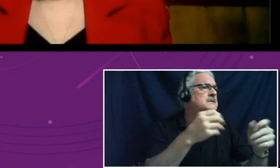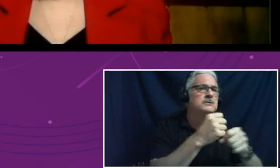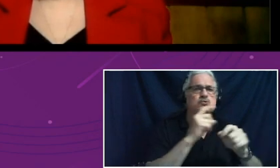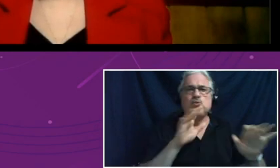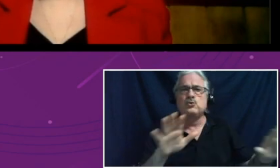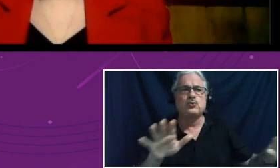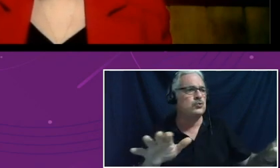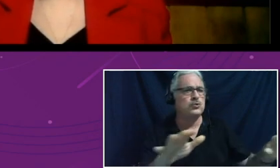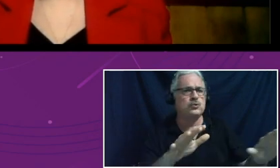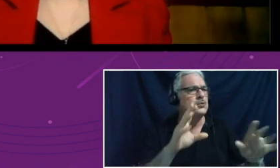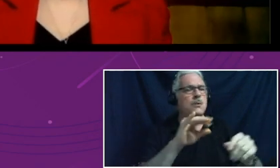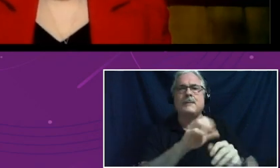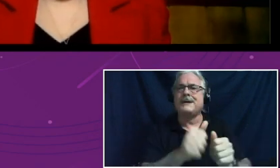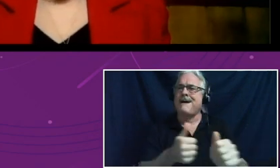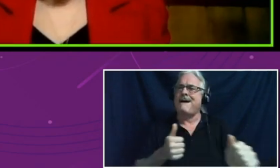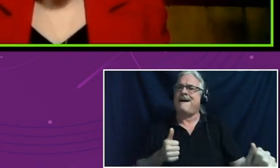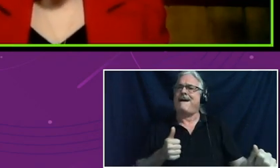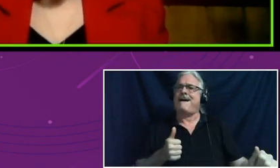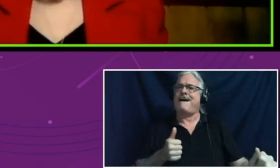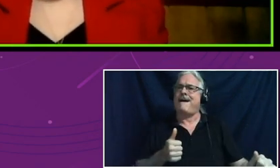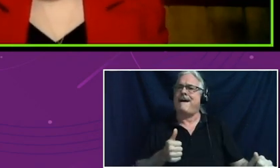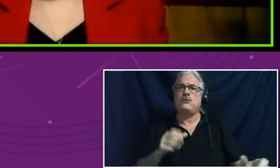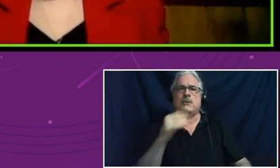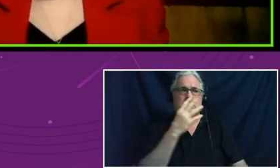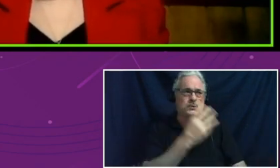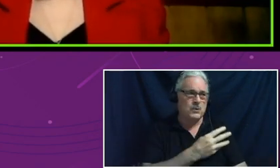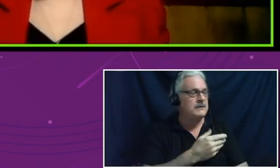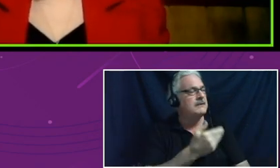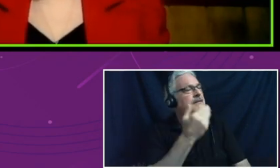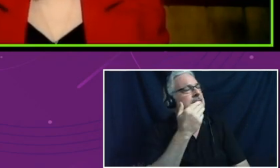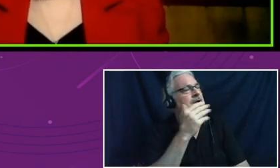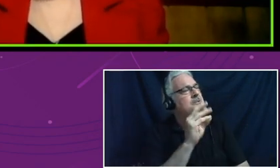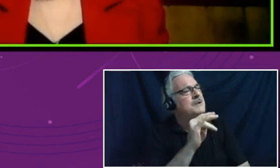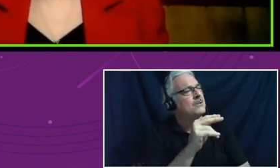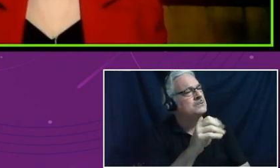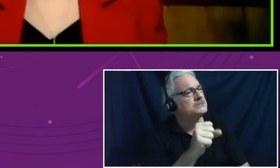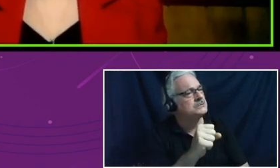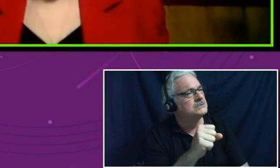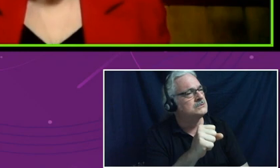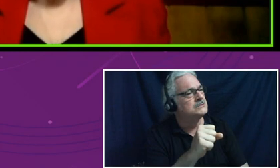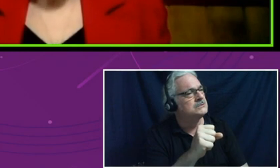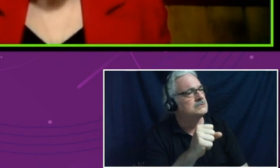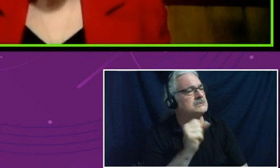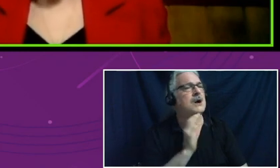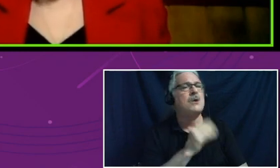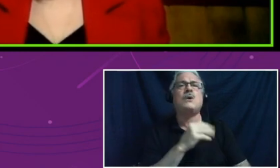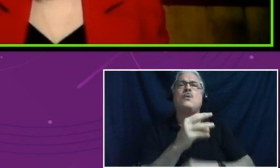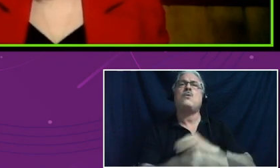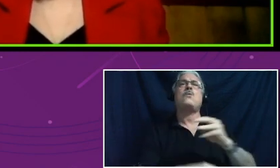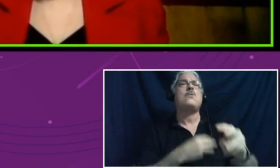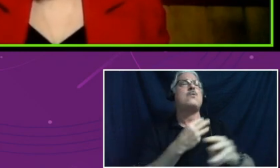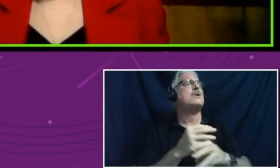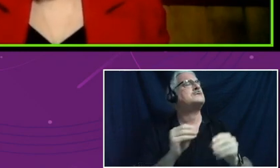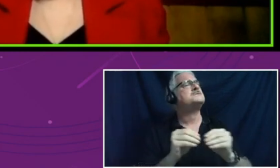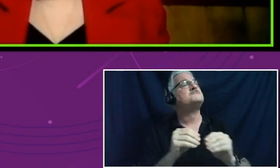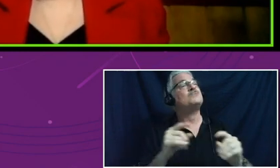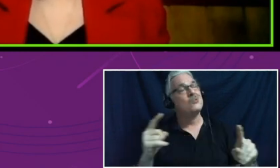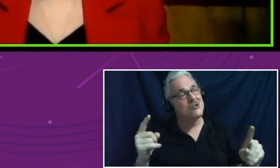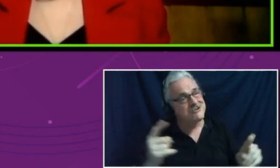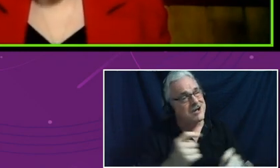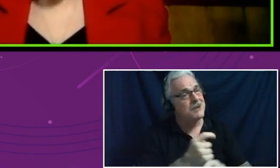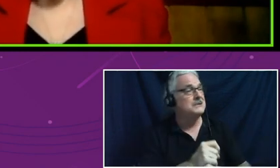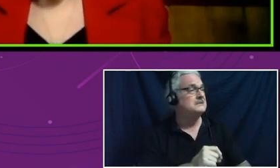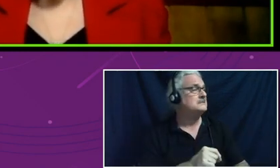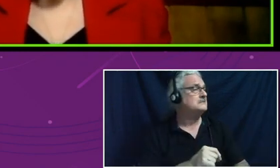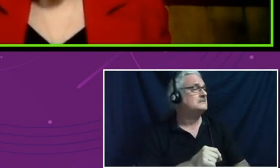d'attention. Merci Manos. Nous vivons dans un monde toujours plus complexe et instable, et